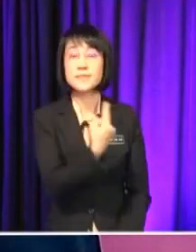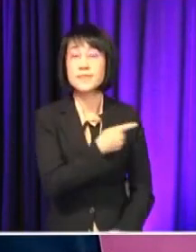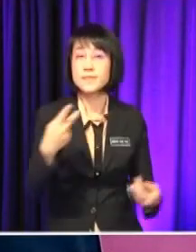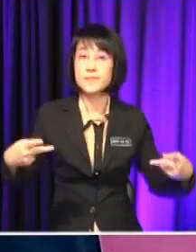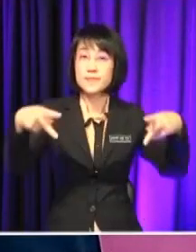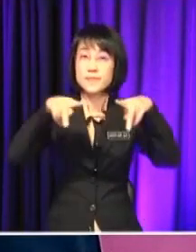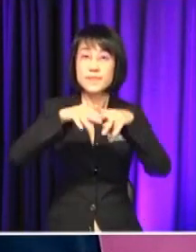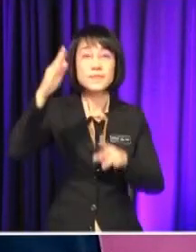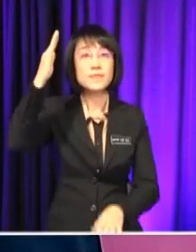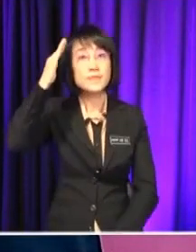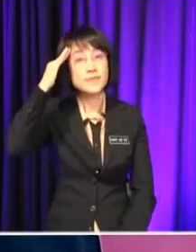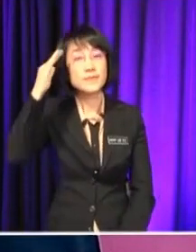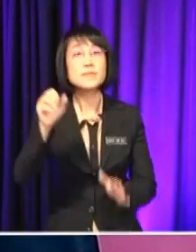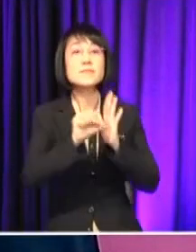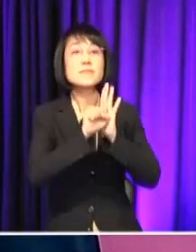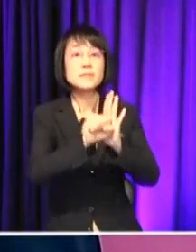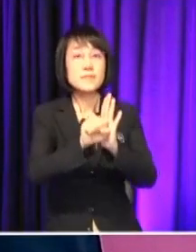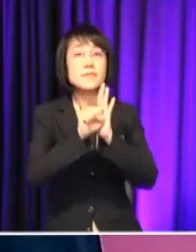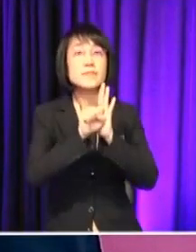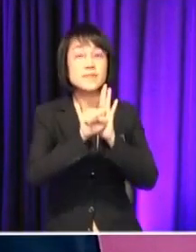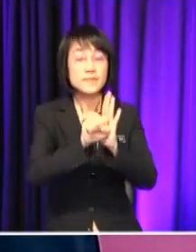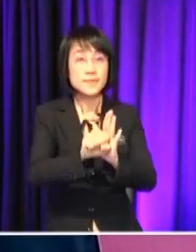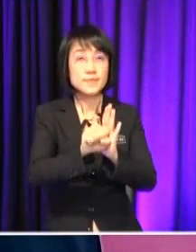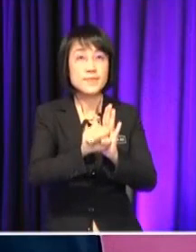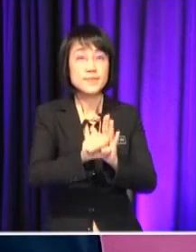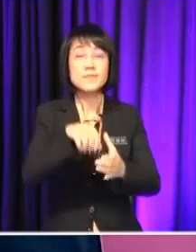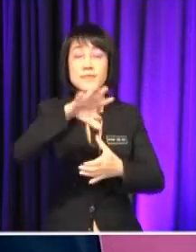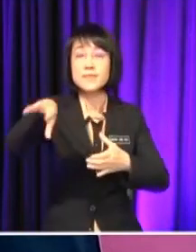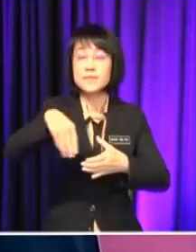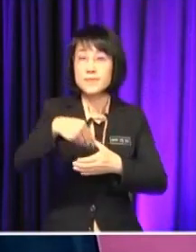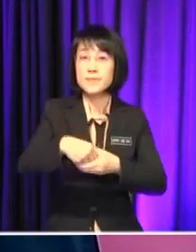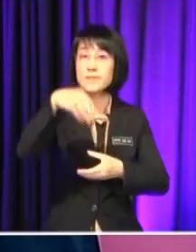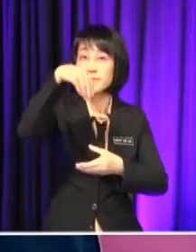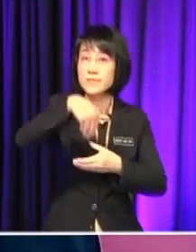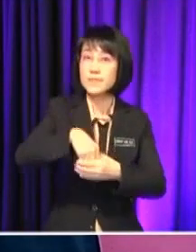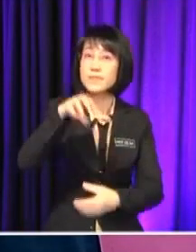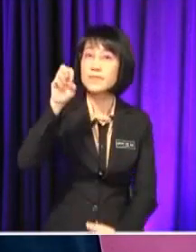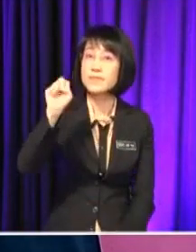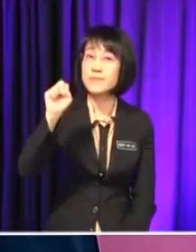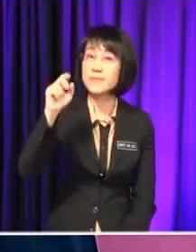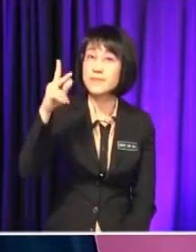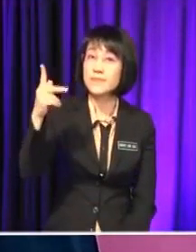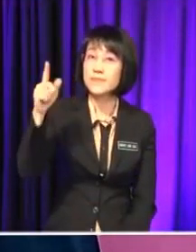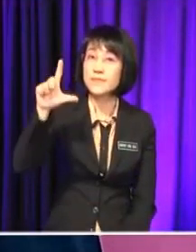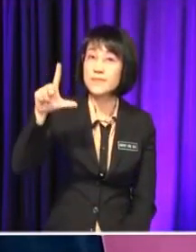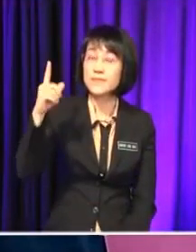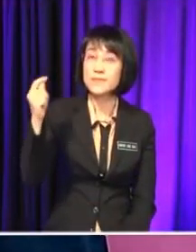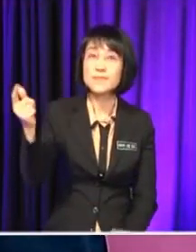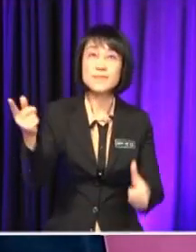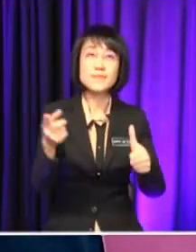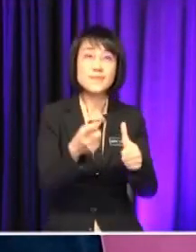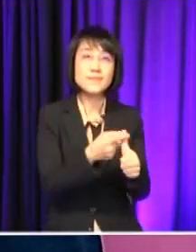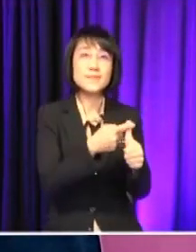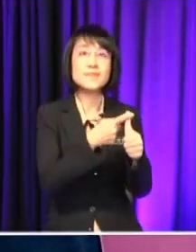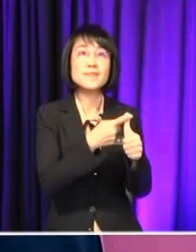tentang simbol simbol-simbol yang terlibat dalam sqlt nah oke baik untuk yang pertama sekali